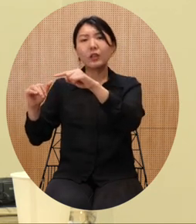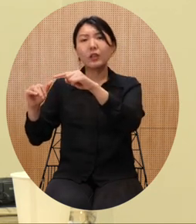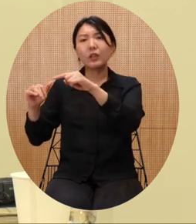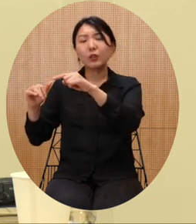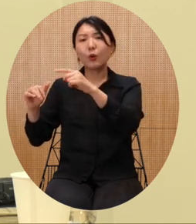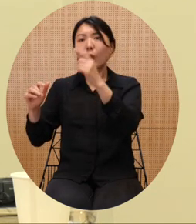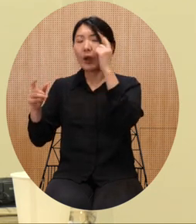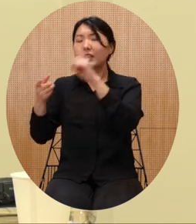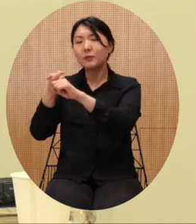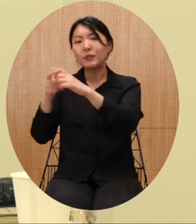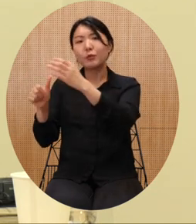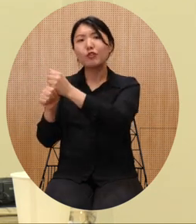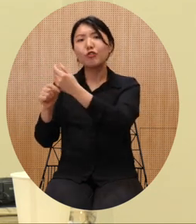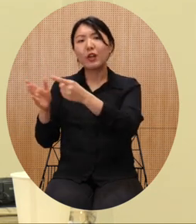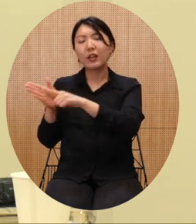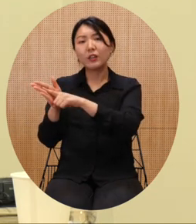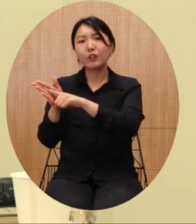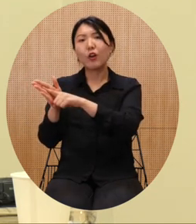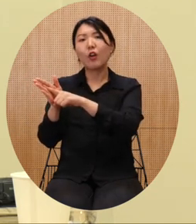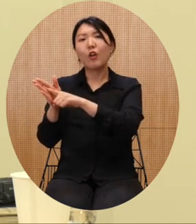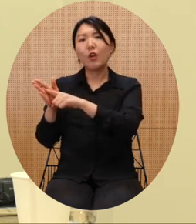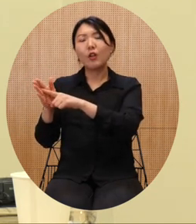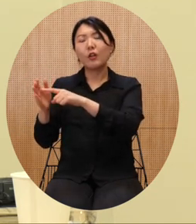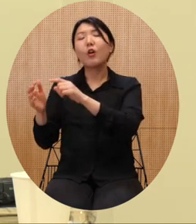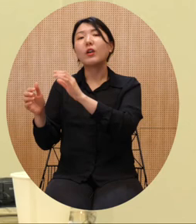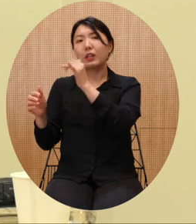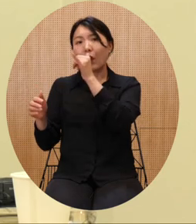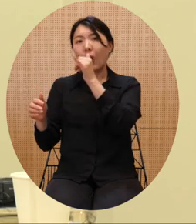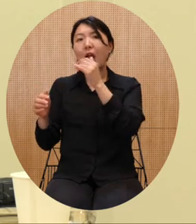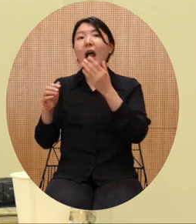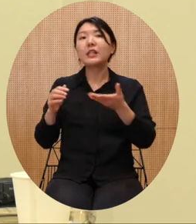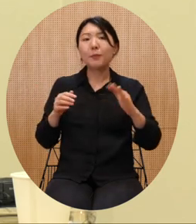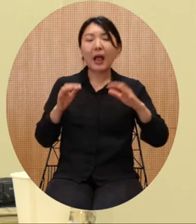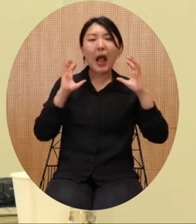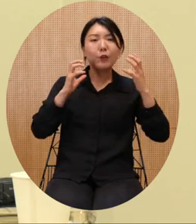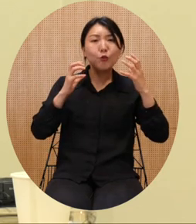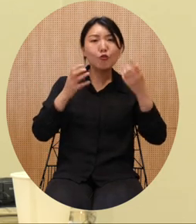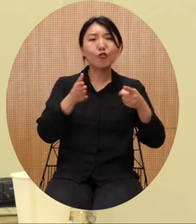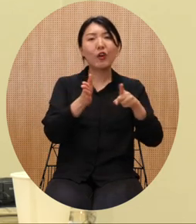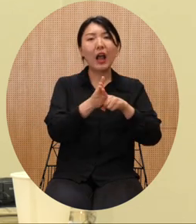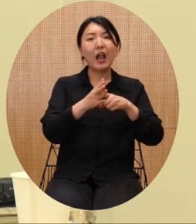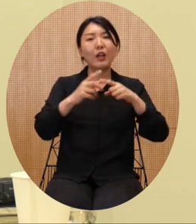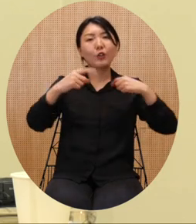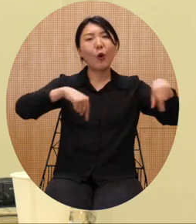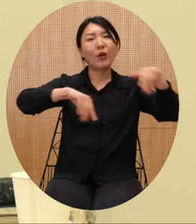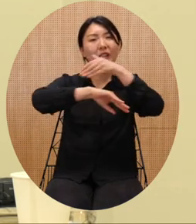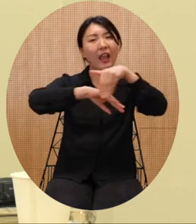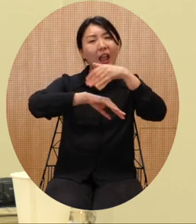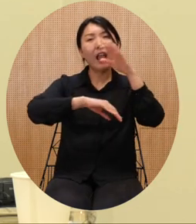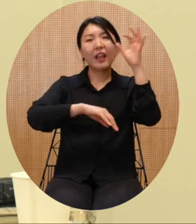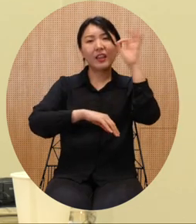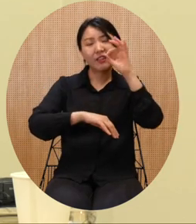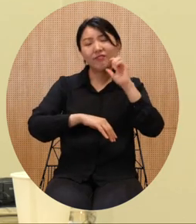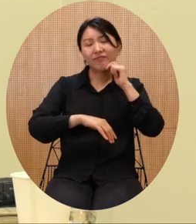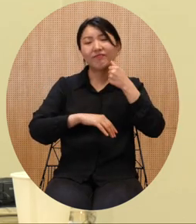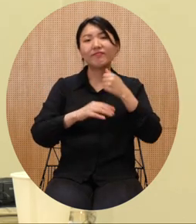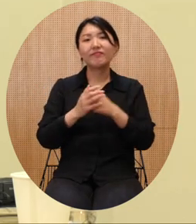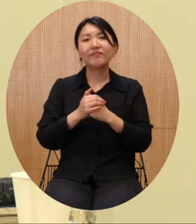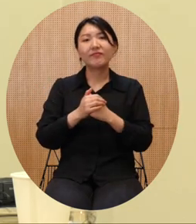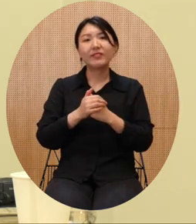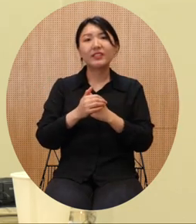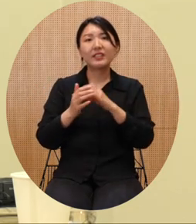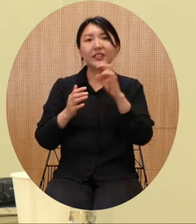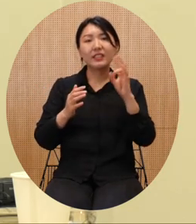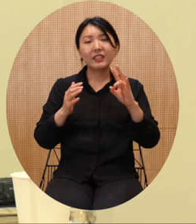많습니다. 하지만 아동 주거금 보장을 위한 정책은 찾아보기가 쉽지가 않습니다. 시흥시